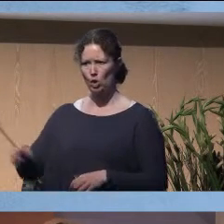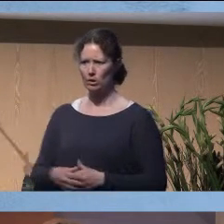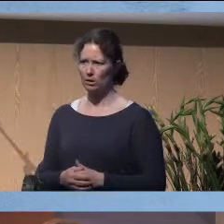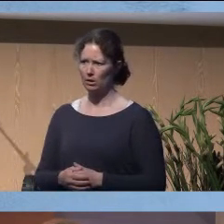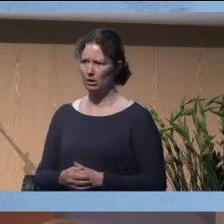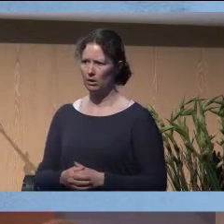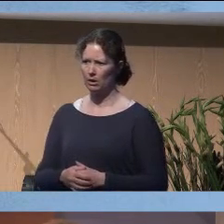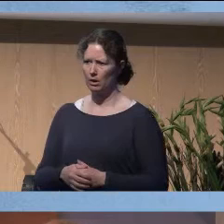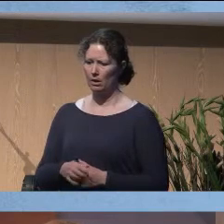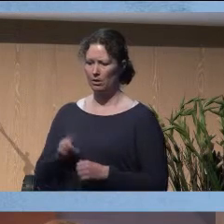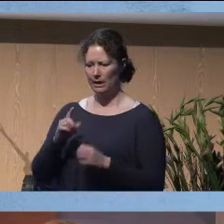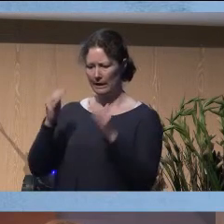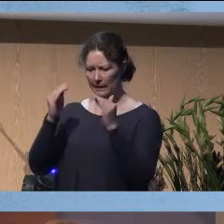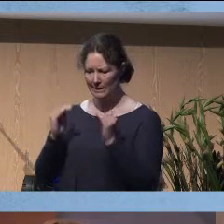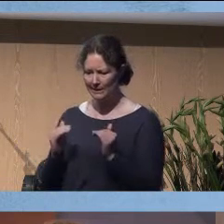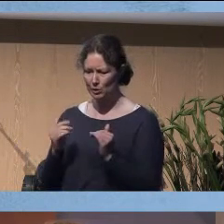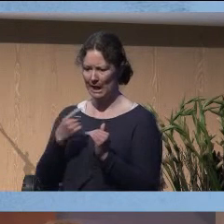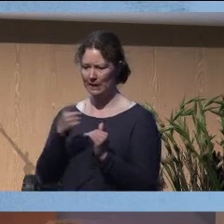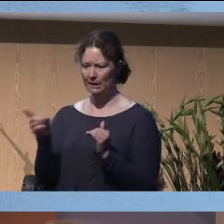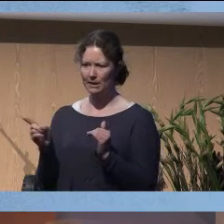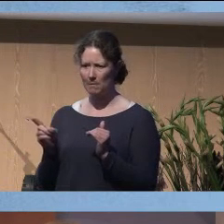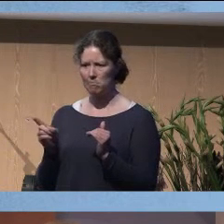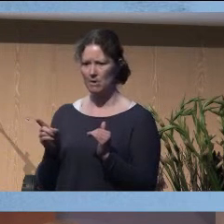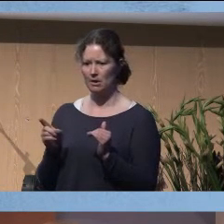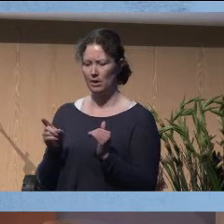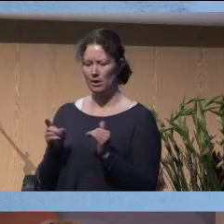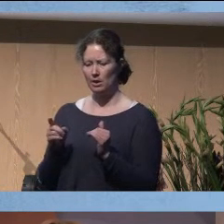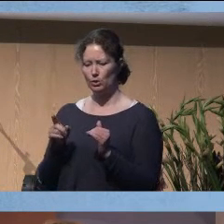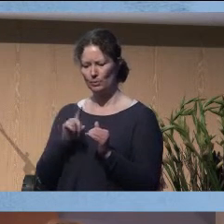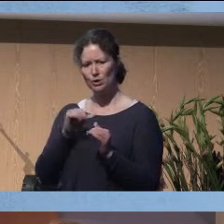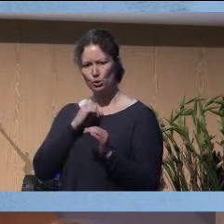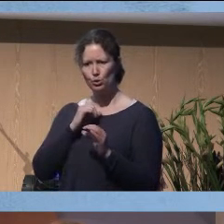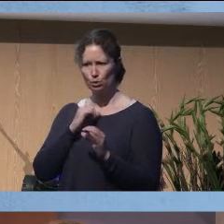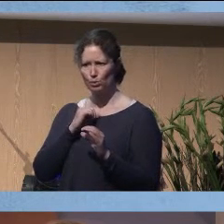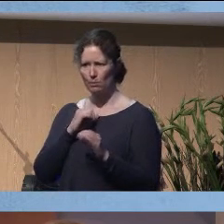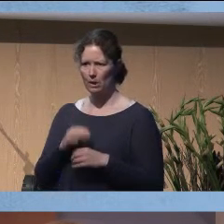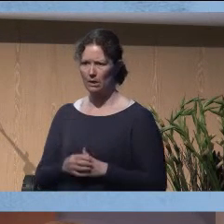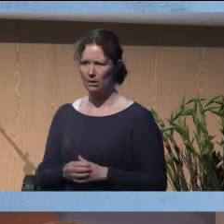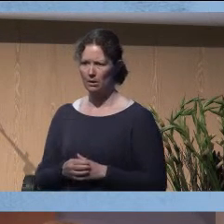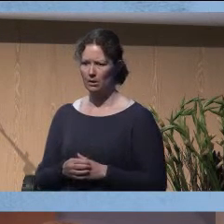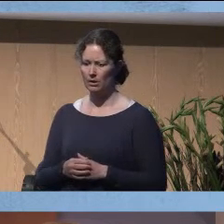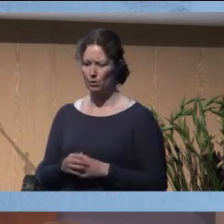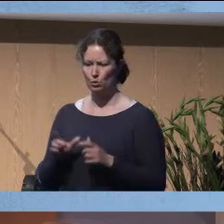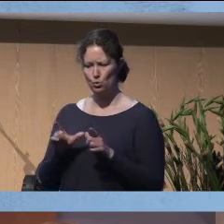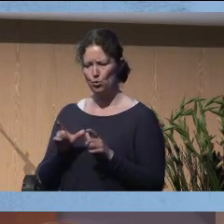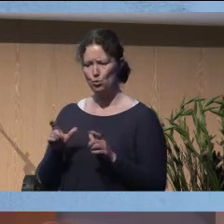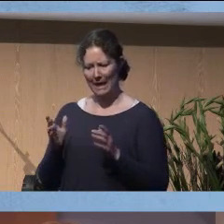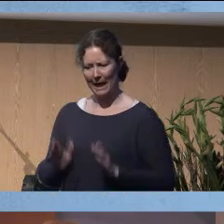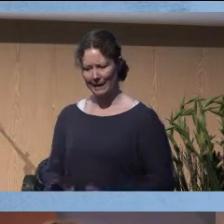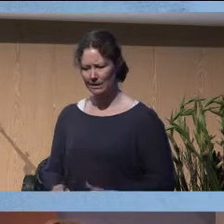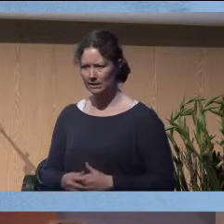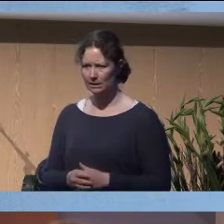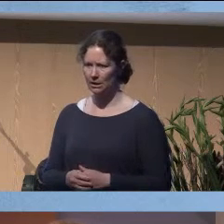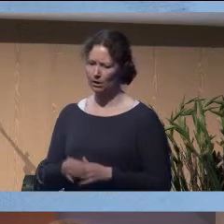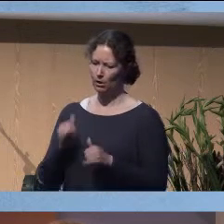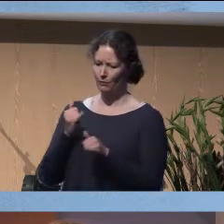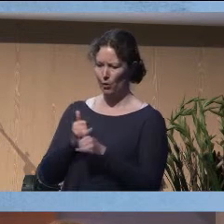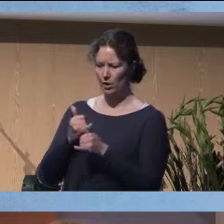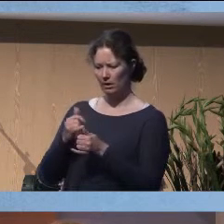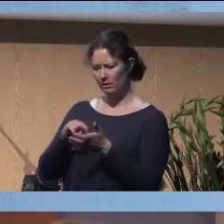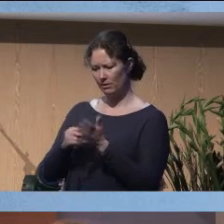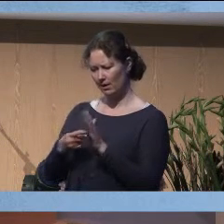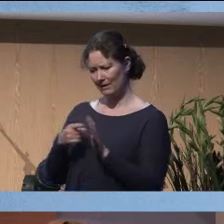Og reduserer dem. Det er jo en reduksjonisme som er skummel. Uetisk. Hvordan håndterer vi